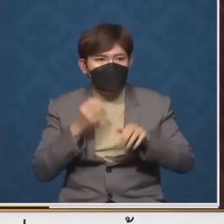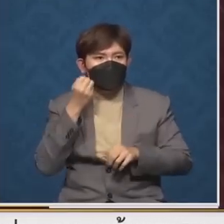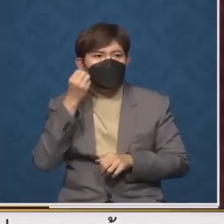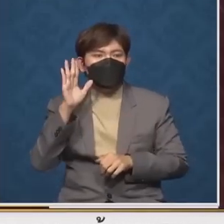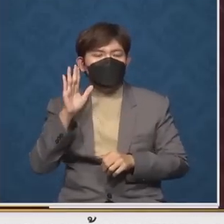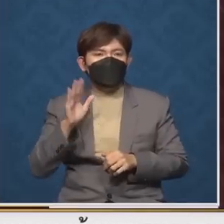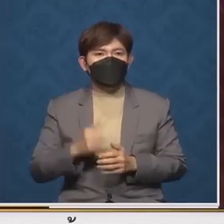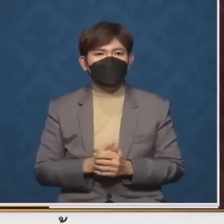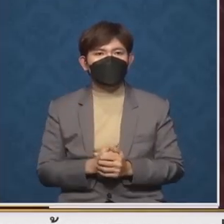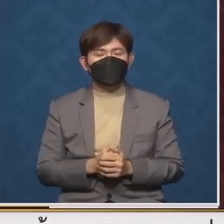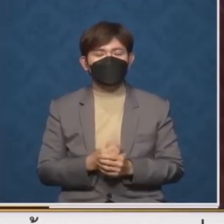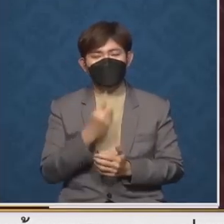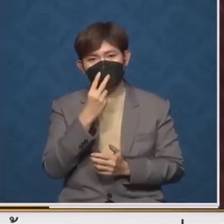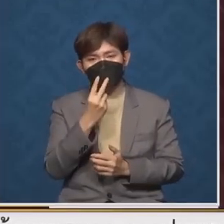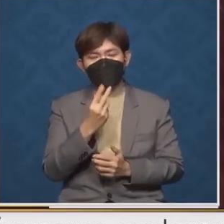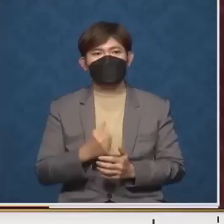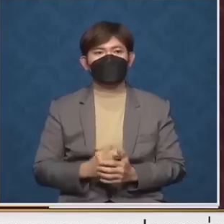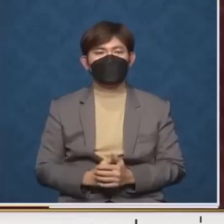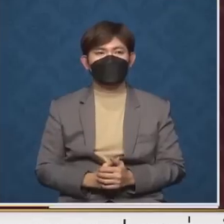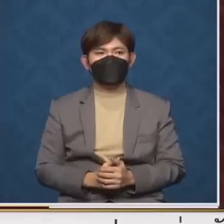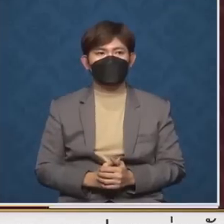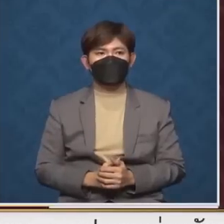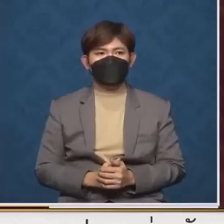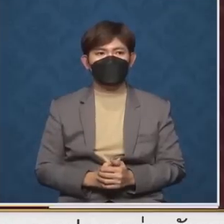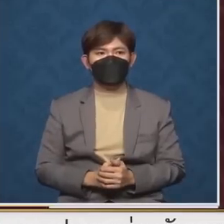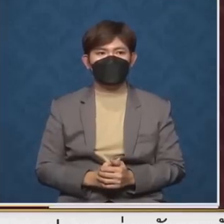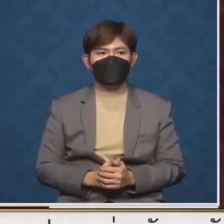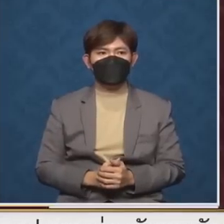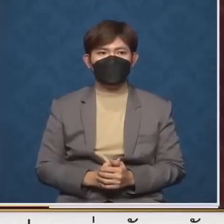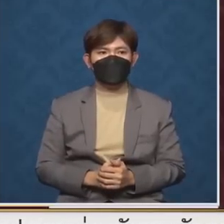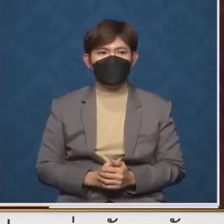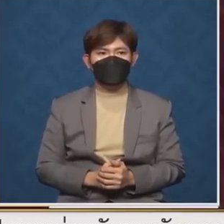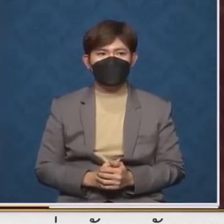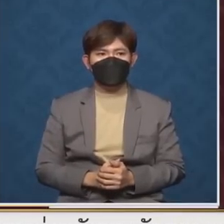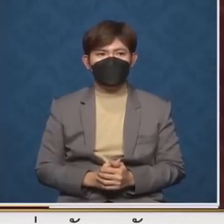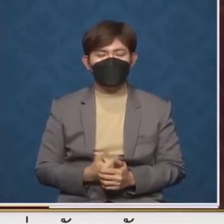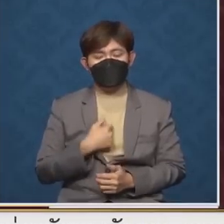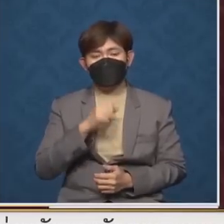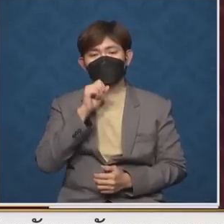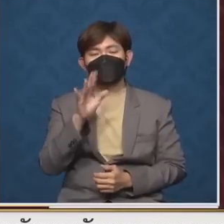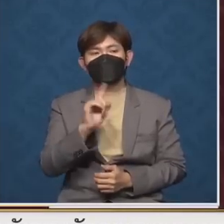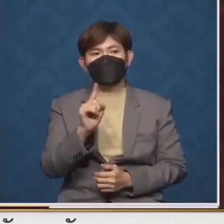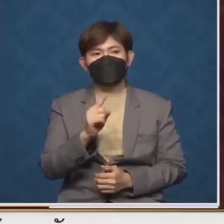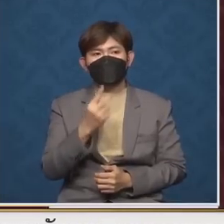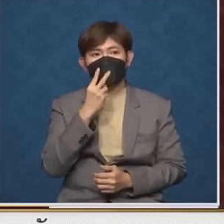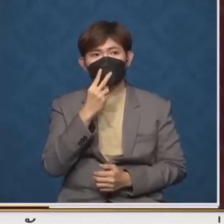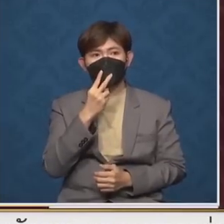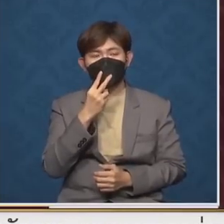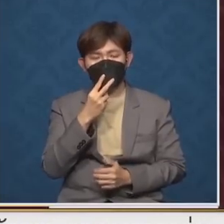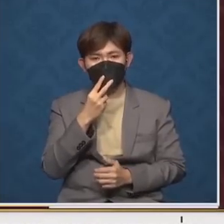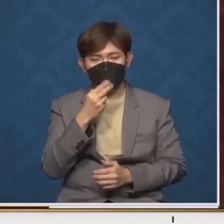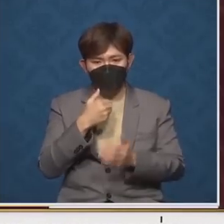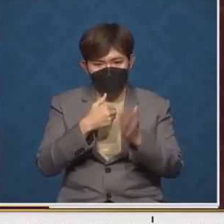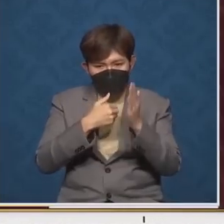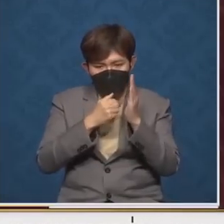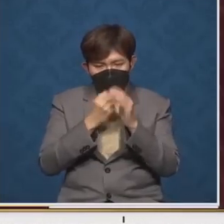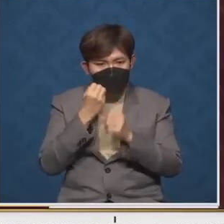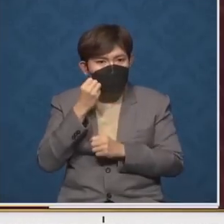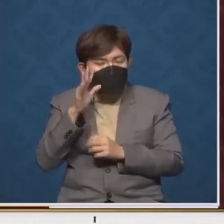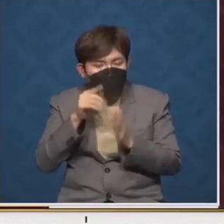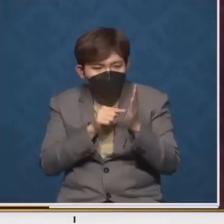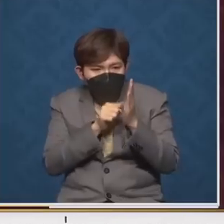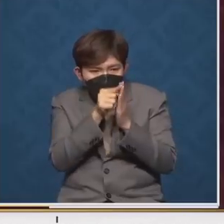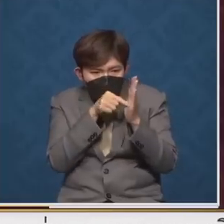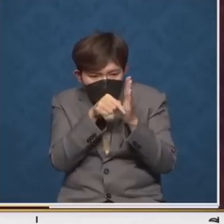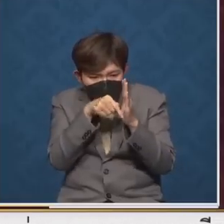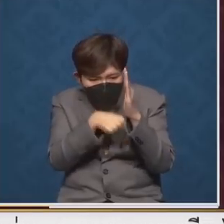ด ไปดแผนต่ไปครับ ผมชัลกไปบอกเลยครั นี่ครั แหรอเดินทางออกต่างทวัดนะ รถ